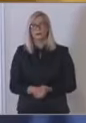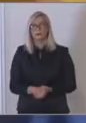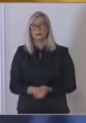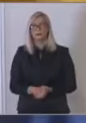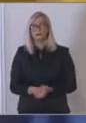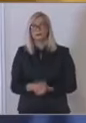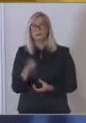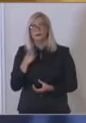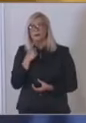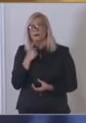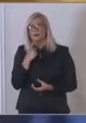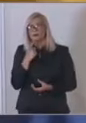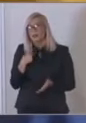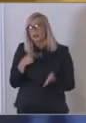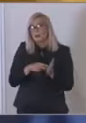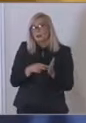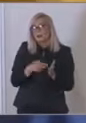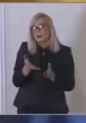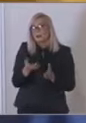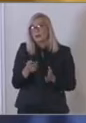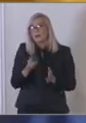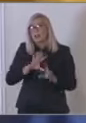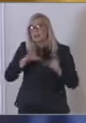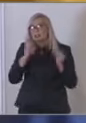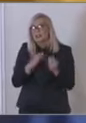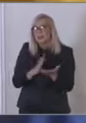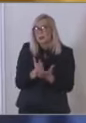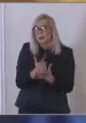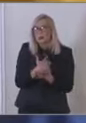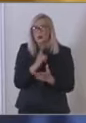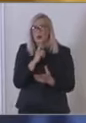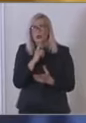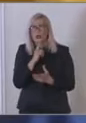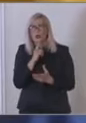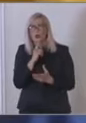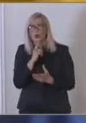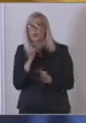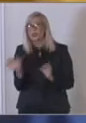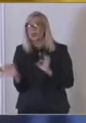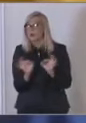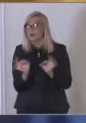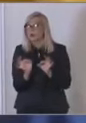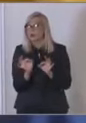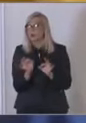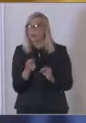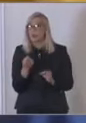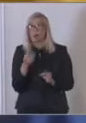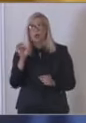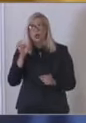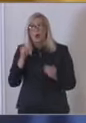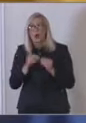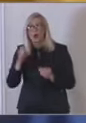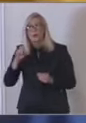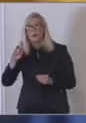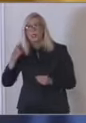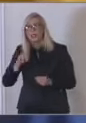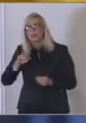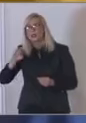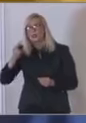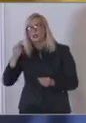gjitha protokollet që janë të përgatitura nga OBSH dhe nga organizata tjera ndërkombëtare, sa i